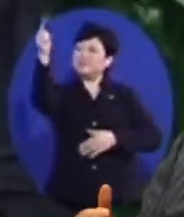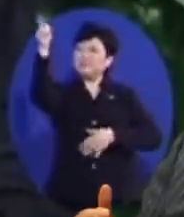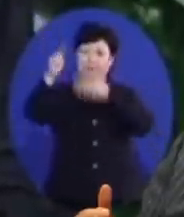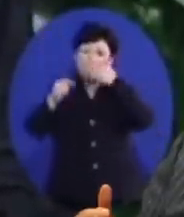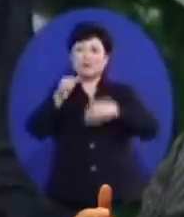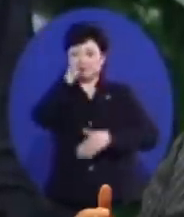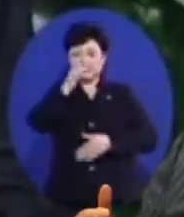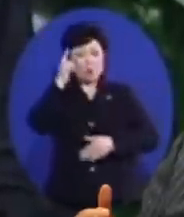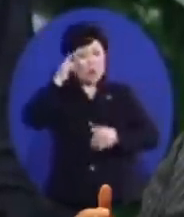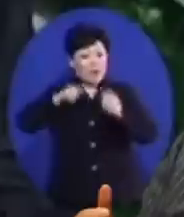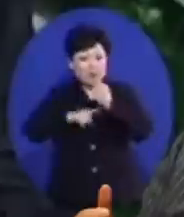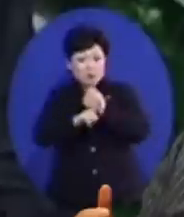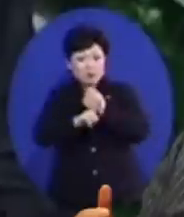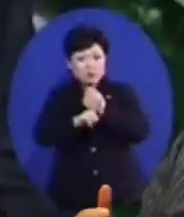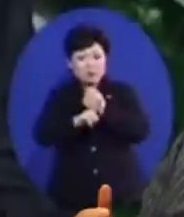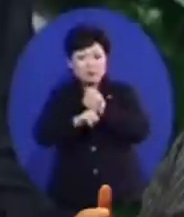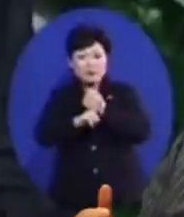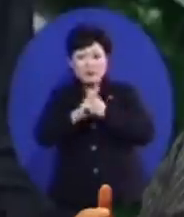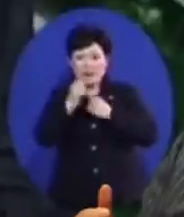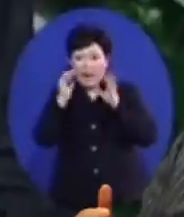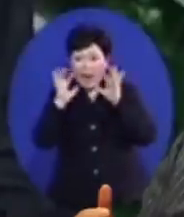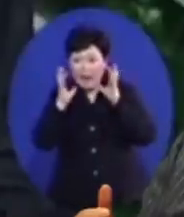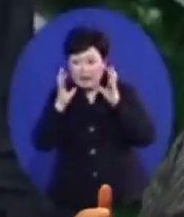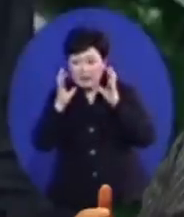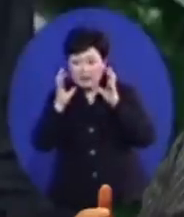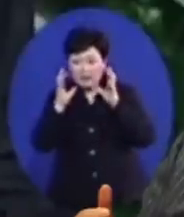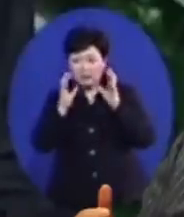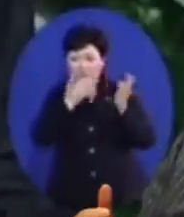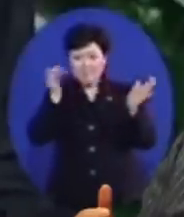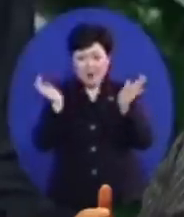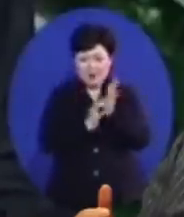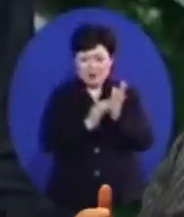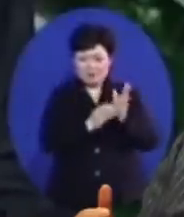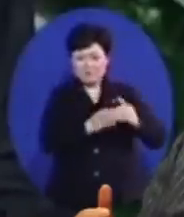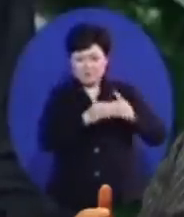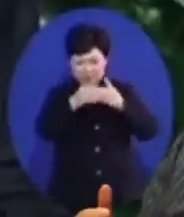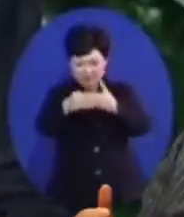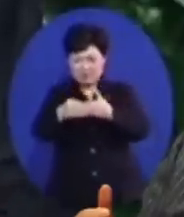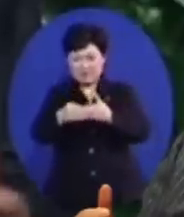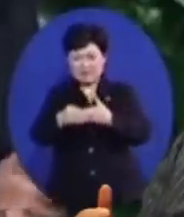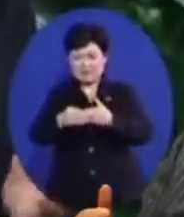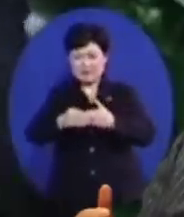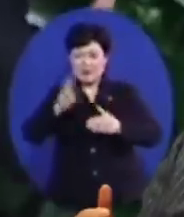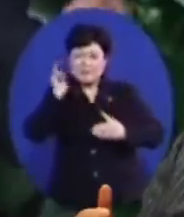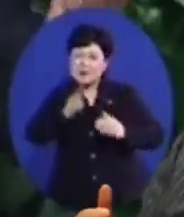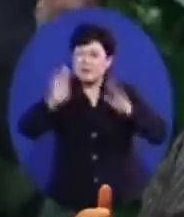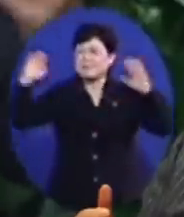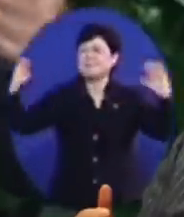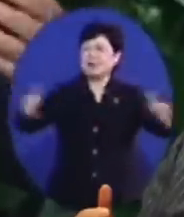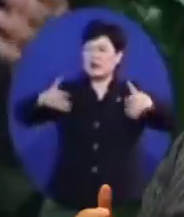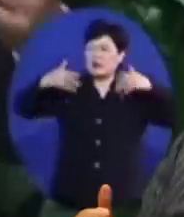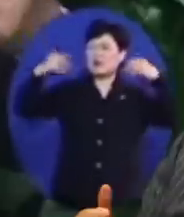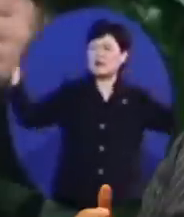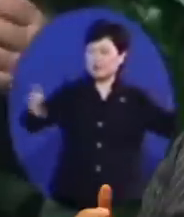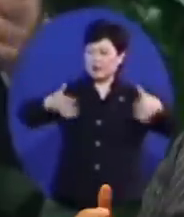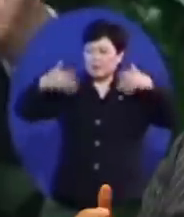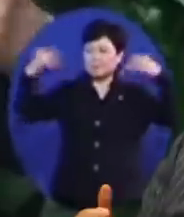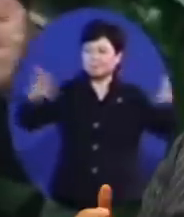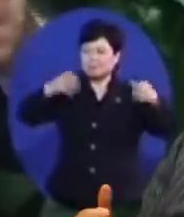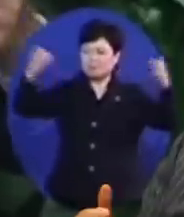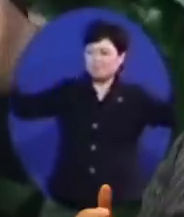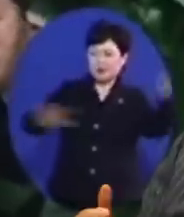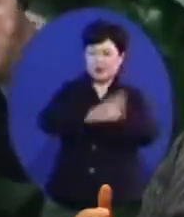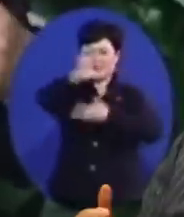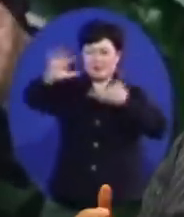왜냐하면 새끼들을 데리고 바위 끝에 데려갑니다. 폭풍이 와서 막 바람이 불고 집이